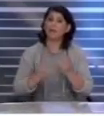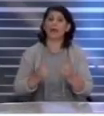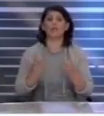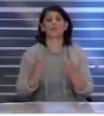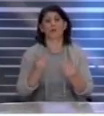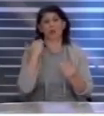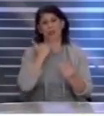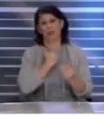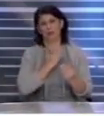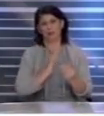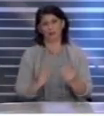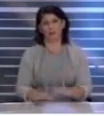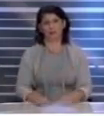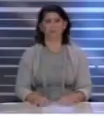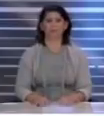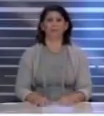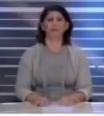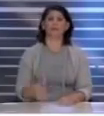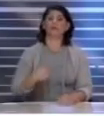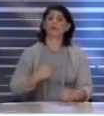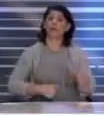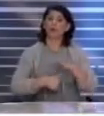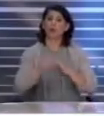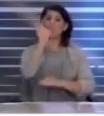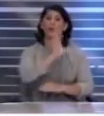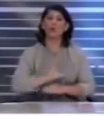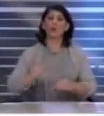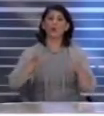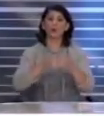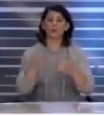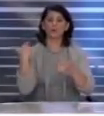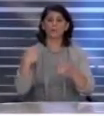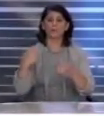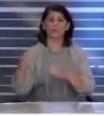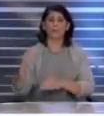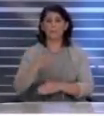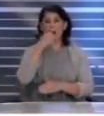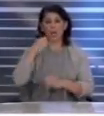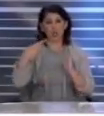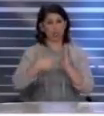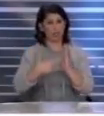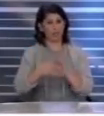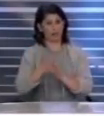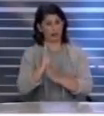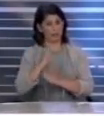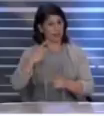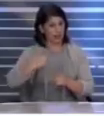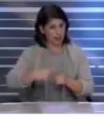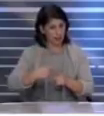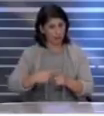θυσίες. Ήμουν πρόεδρος του Eurogroup όταν το Μάιο του 2015 η Ελλάδα,